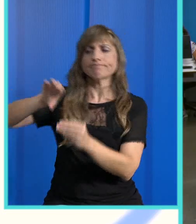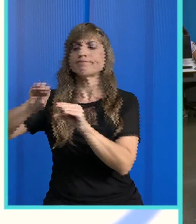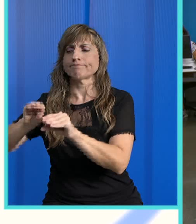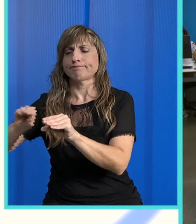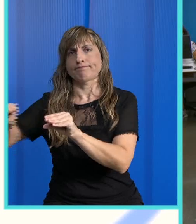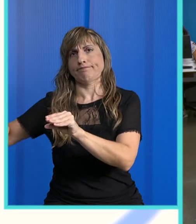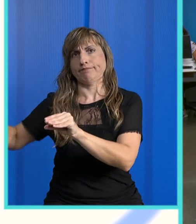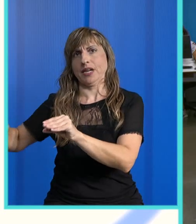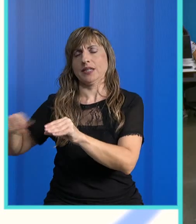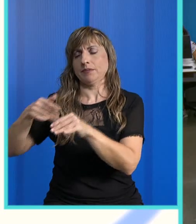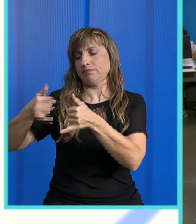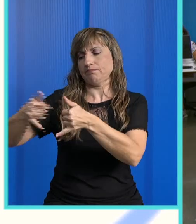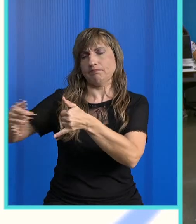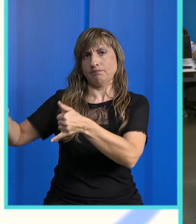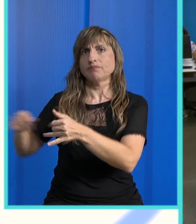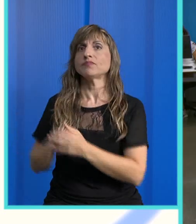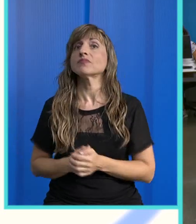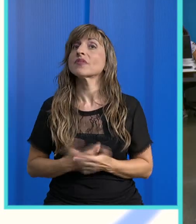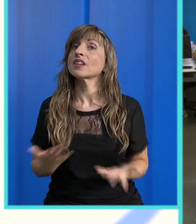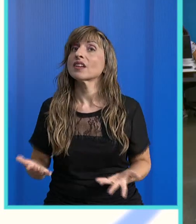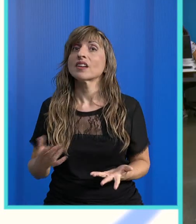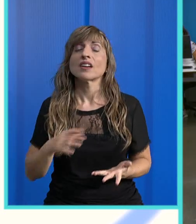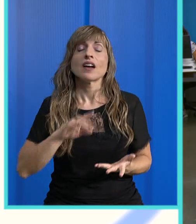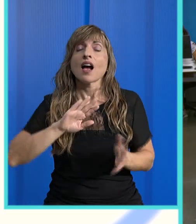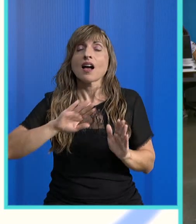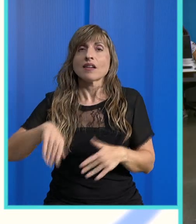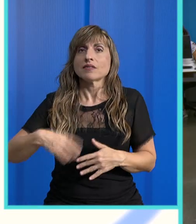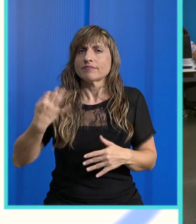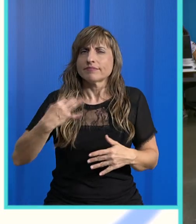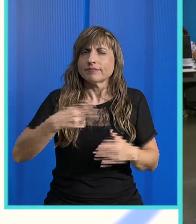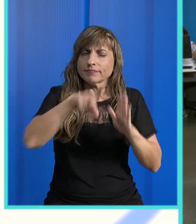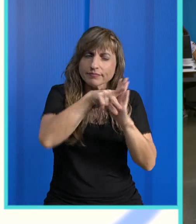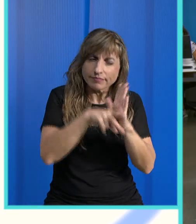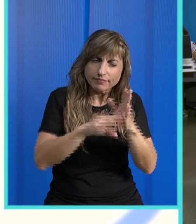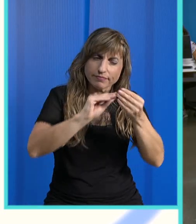govern colomenc fa una crida per establir una ordenança de mobilitat d'abast metropolità